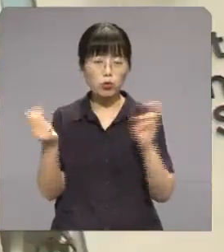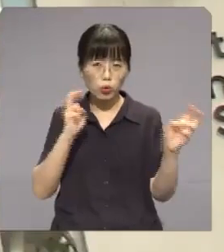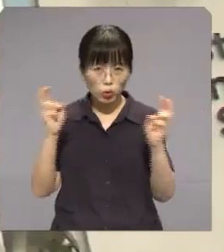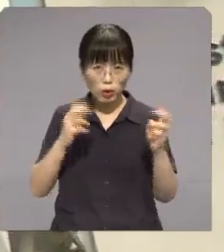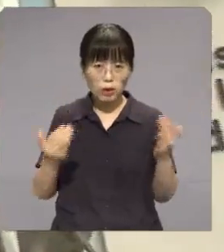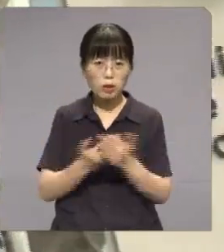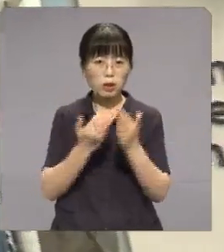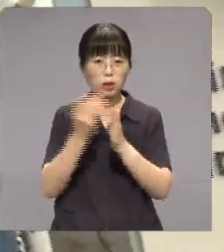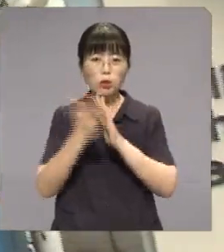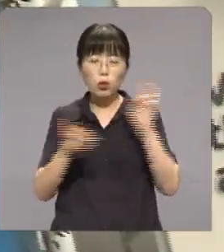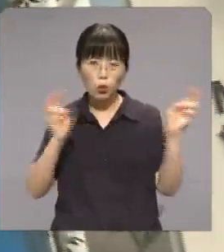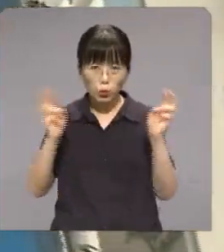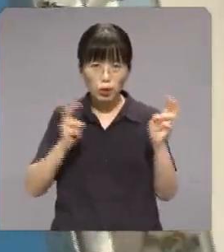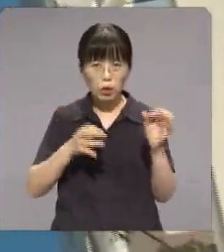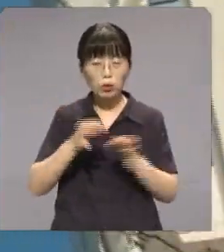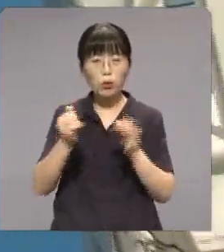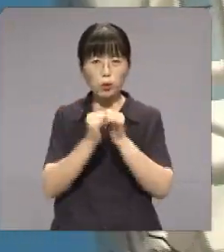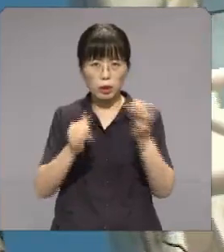중소벤처기업진흥공단과